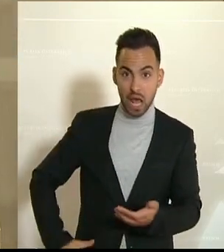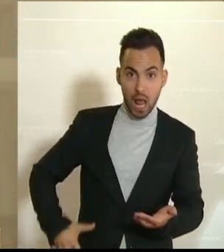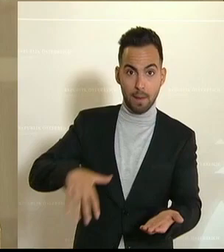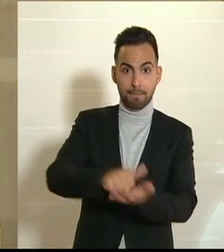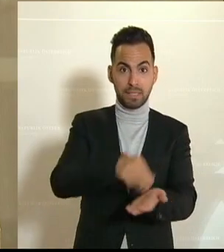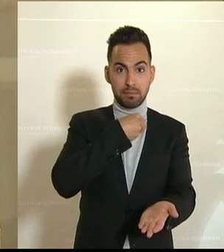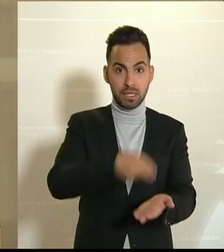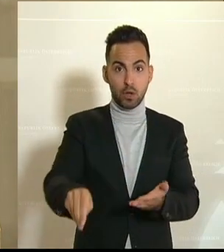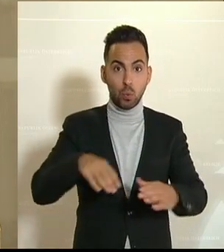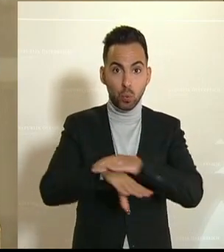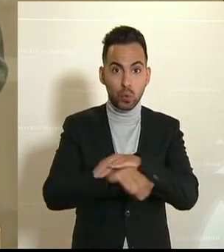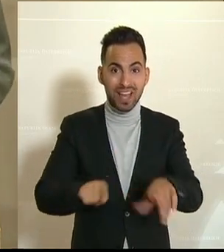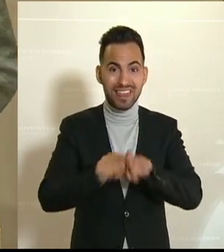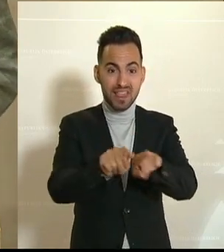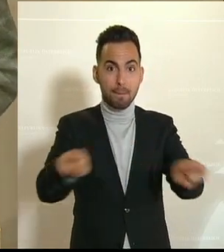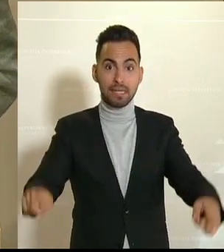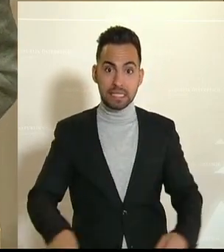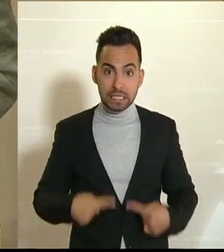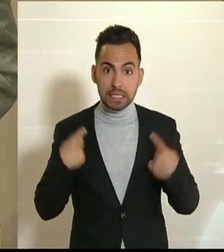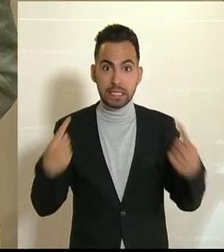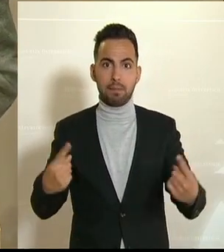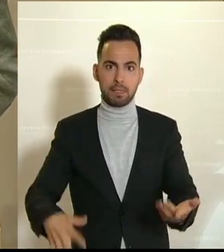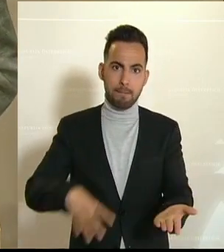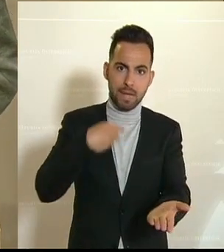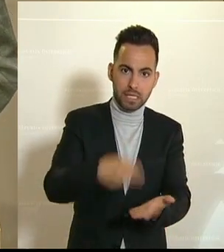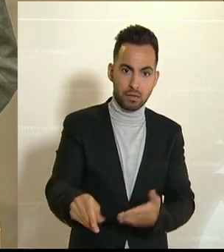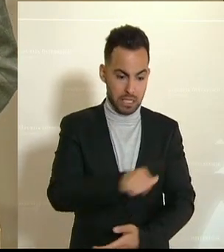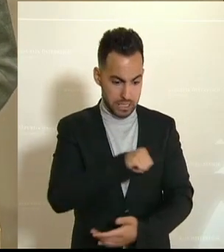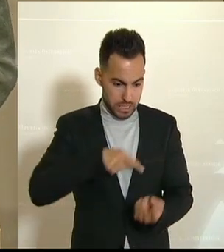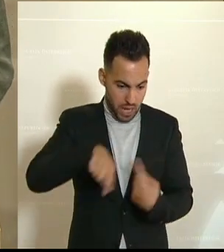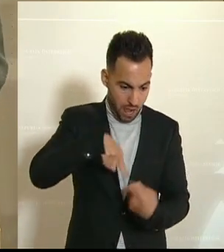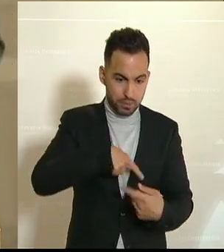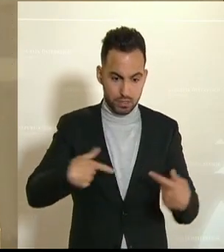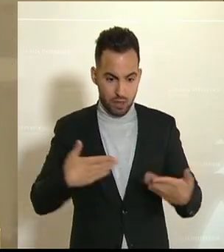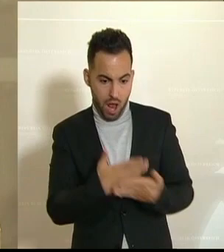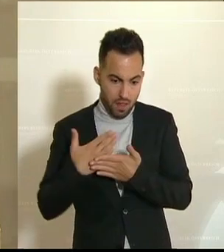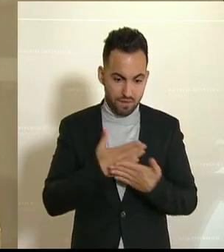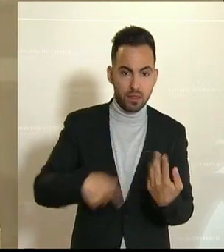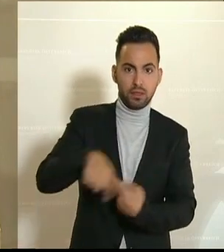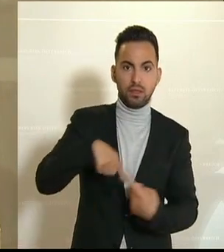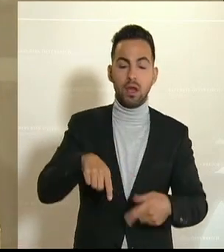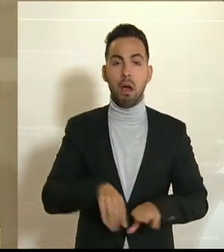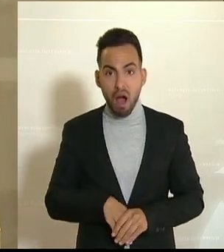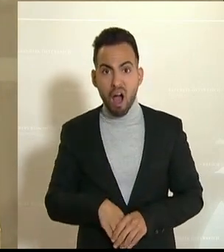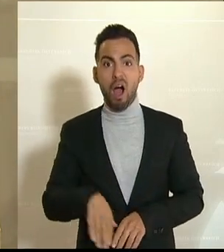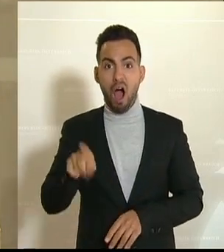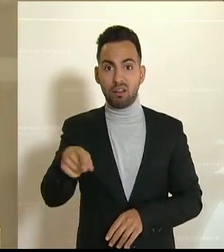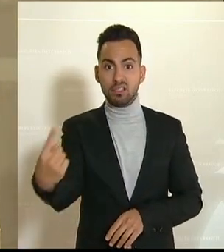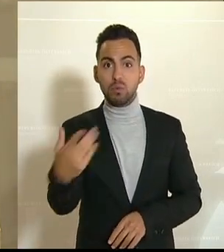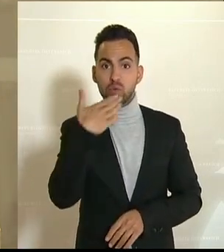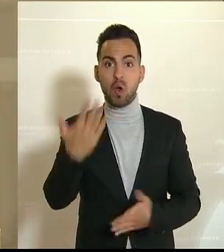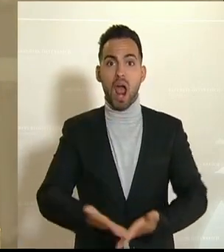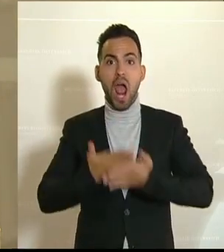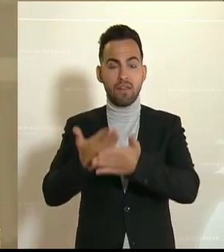es die Unternehmerinnen bezahlen muss, dass sie sich selbst helfen müssen. Und zum allen Überdruss nicht nur, dass Sie nicht helfen,